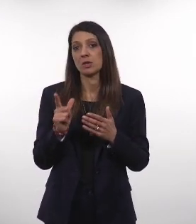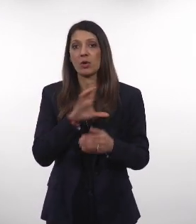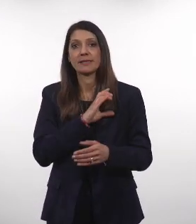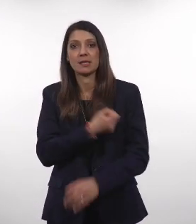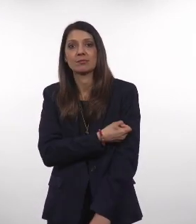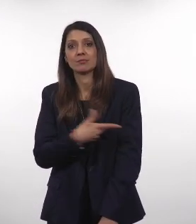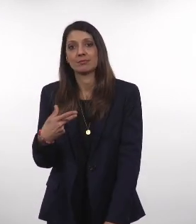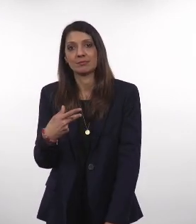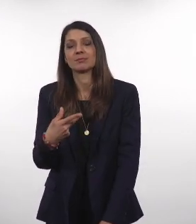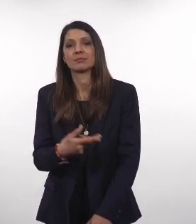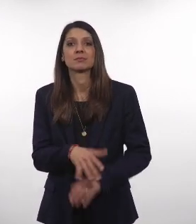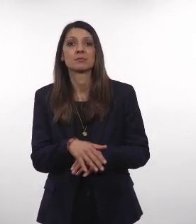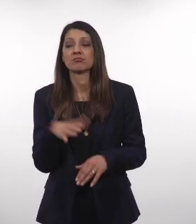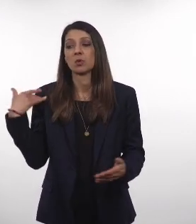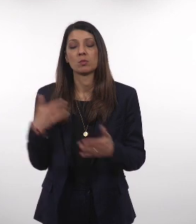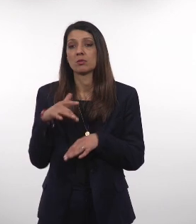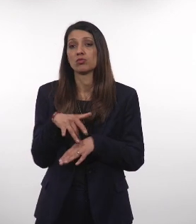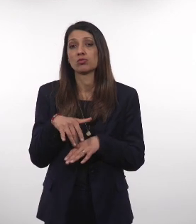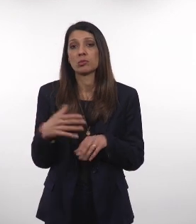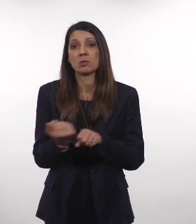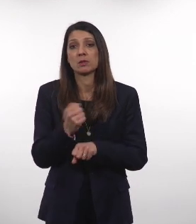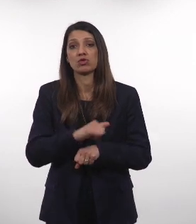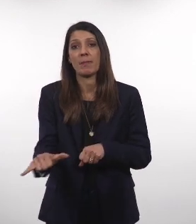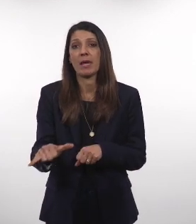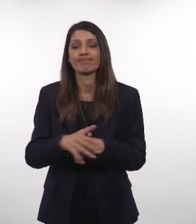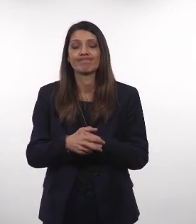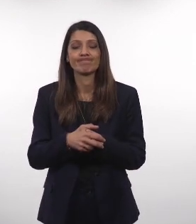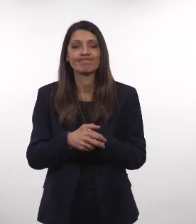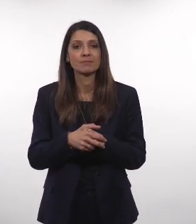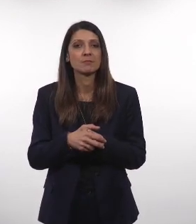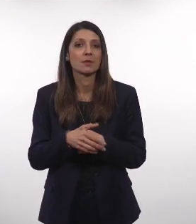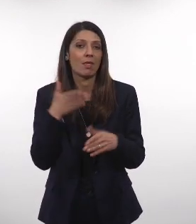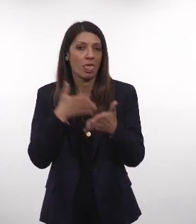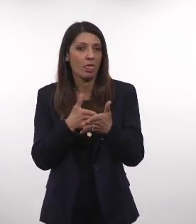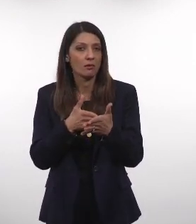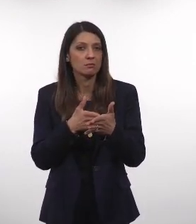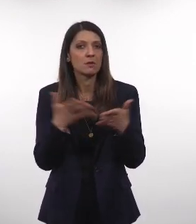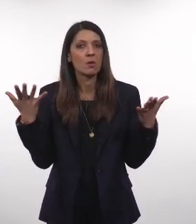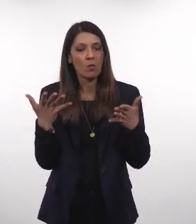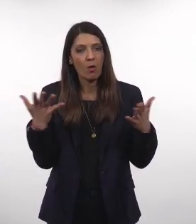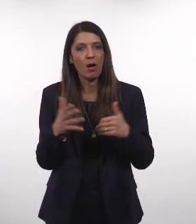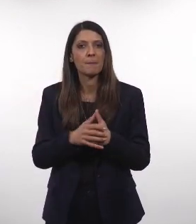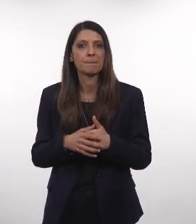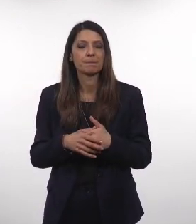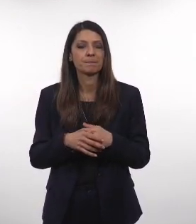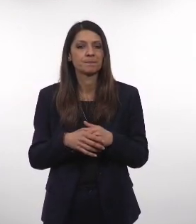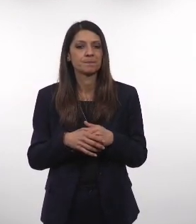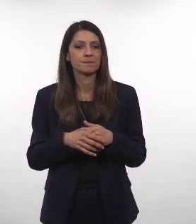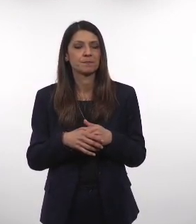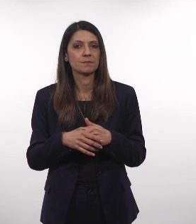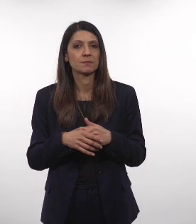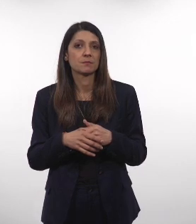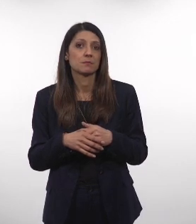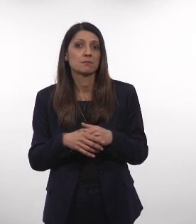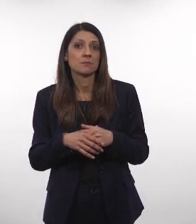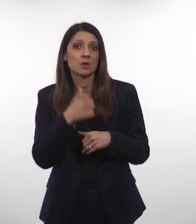sanguin qui n'a jamais pu être réalisé pour lui jusqu'à présent. Les difficultés pour Mohamed pour le prélèvement sanguin sont en lien avec le fait